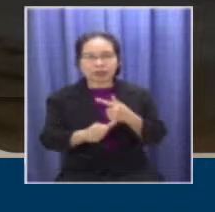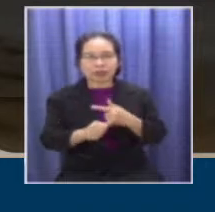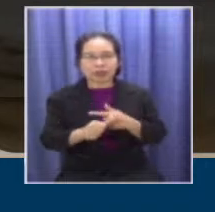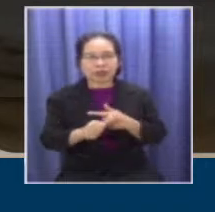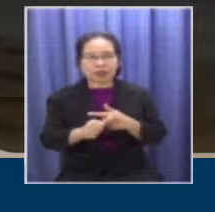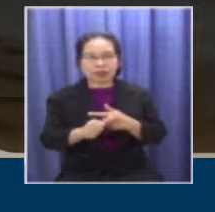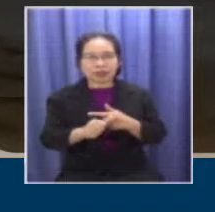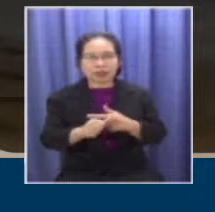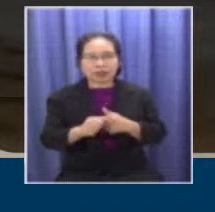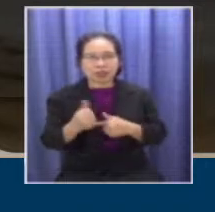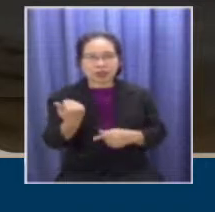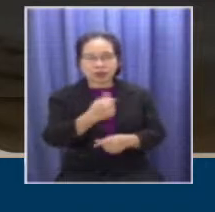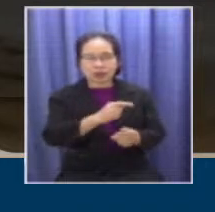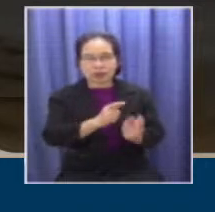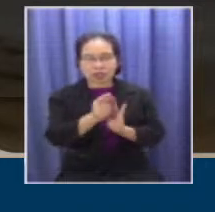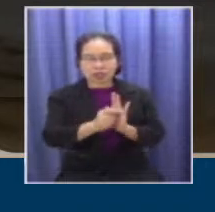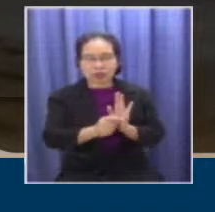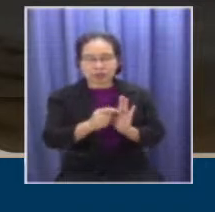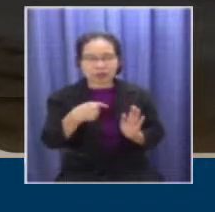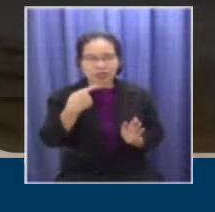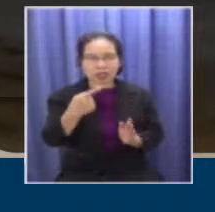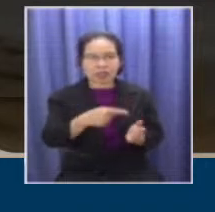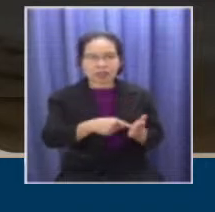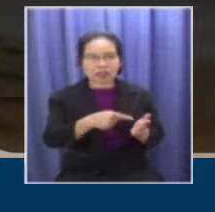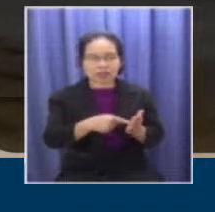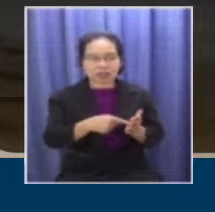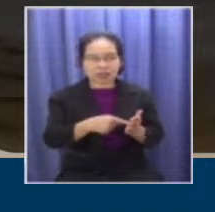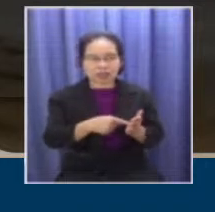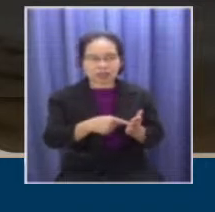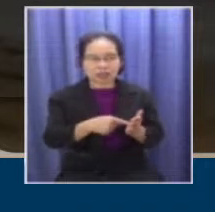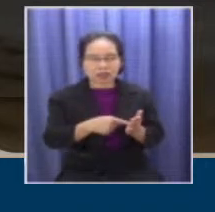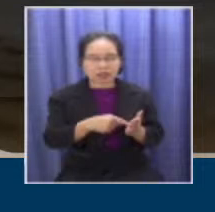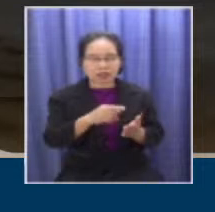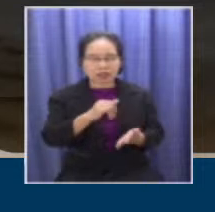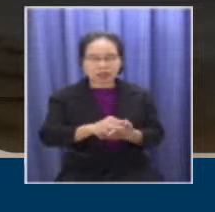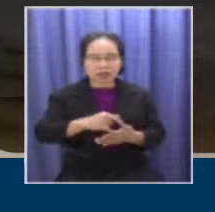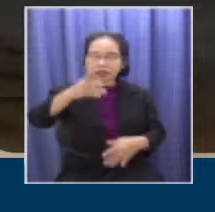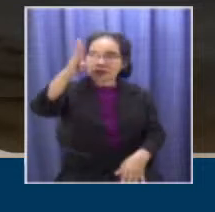ana enipa na ɛwɔ tete mmere mu